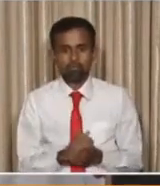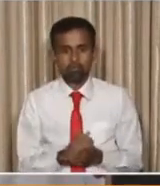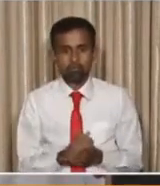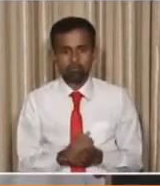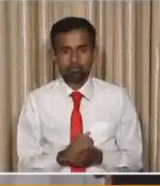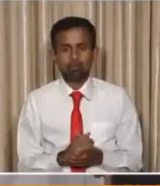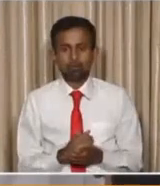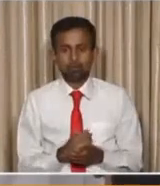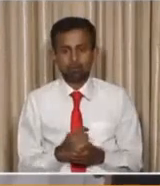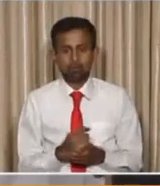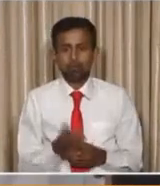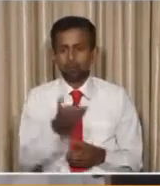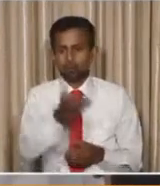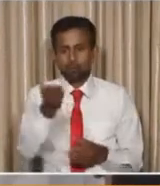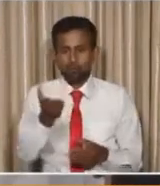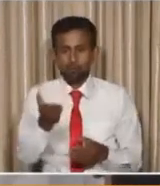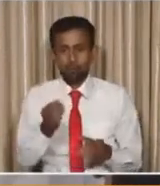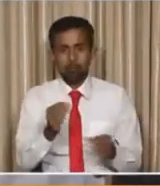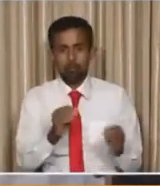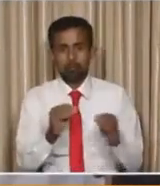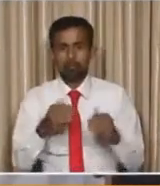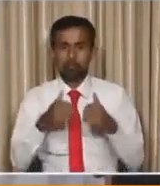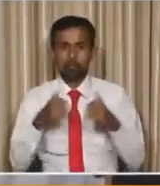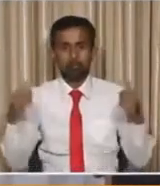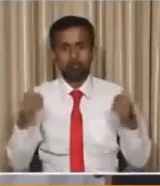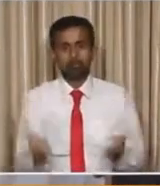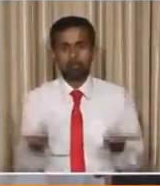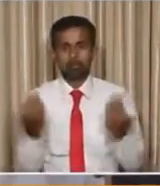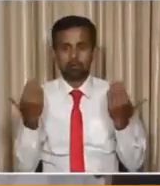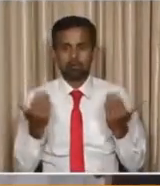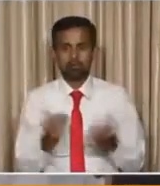ඒක තමයි. ඔබතුමාලා ඒක පස්සේ එකෙන් වෙන් වෙලා ගියා.